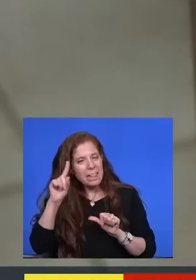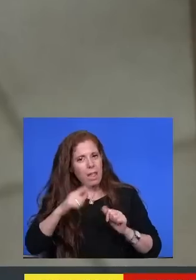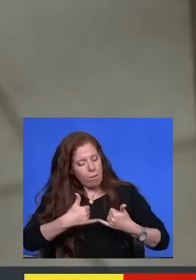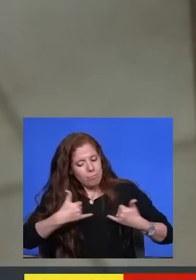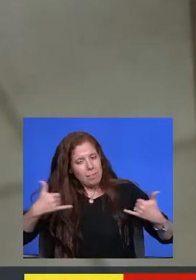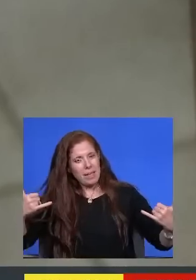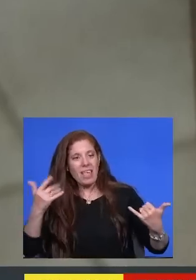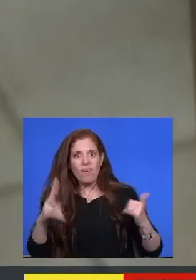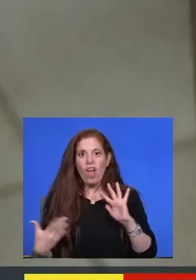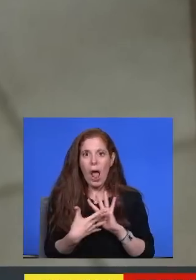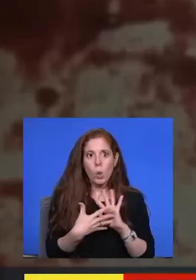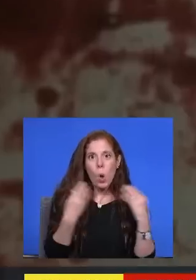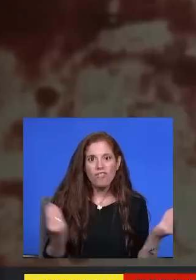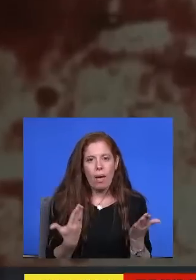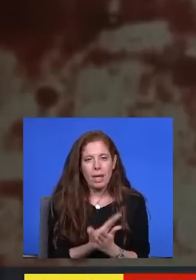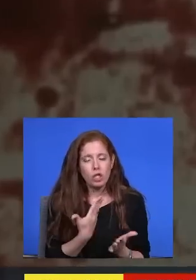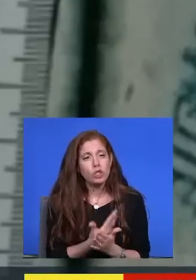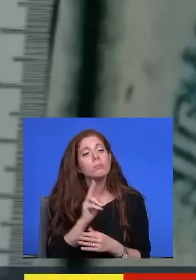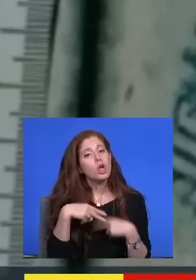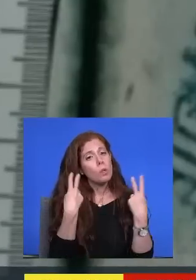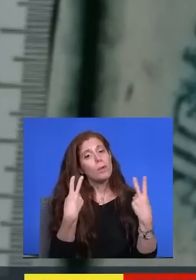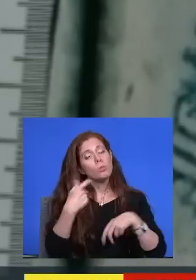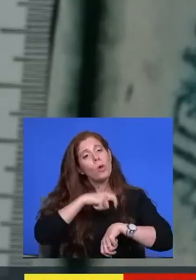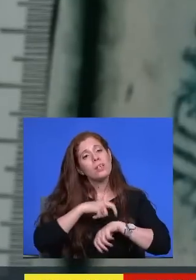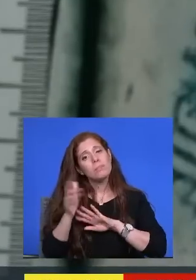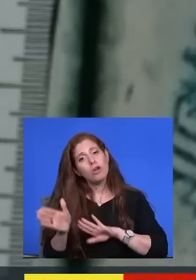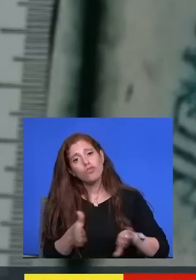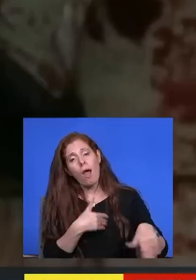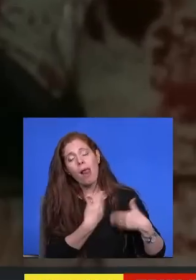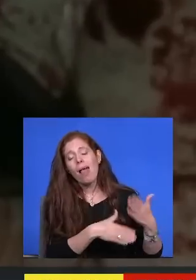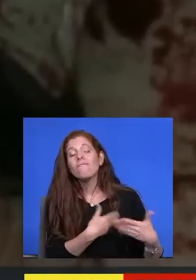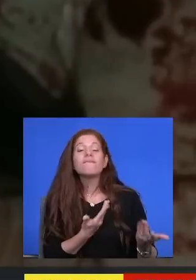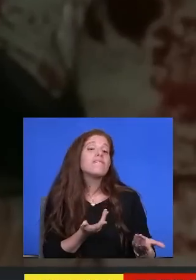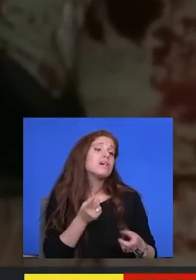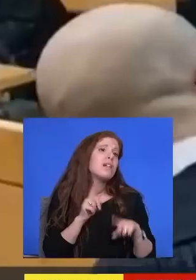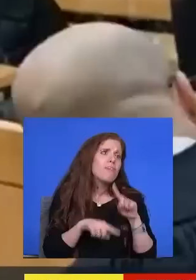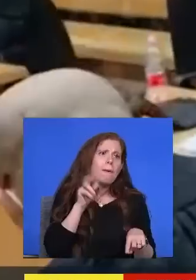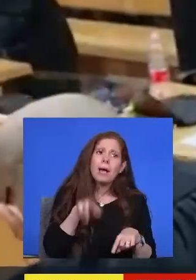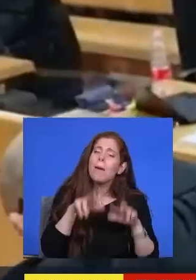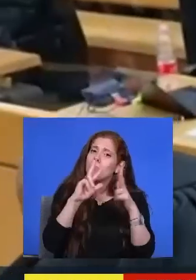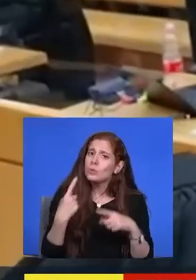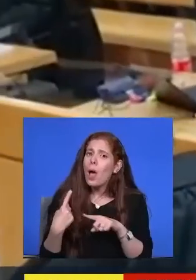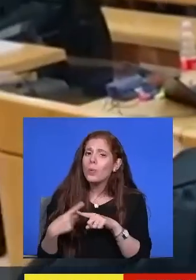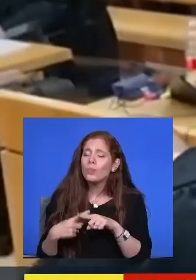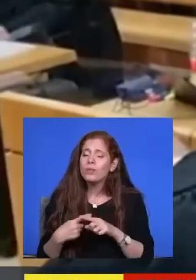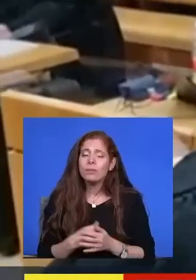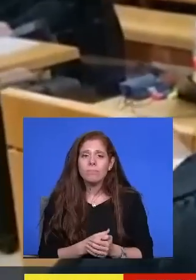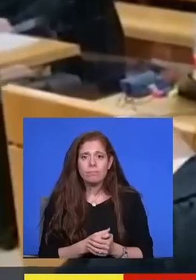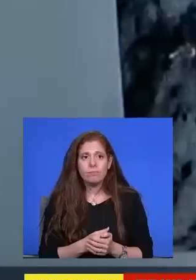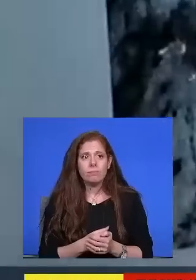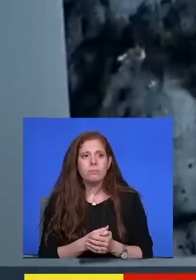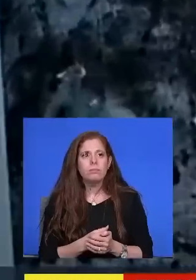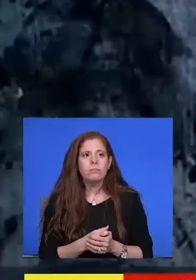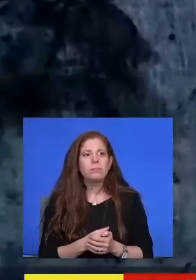נתונים, יש משמעות לזמן שחלף, לעיתים גם בצורה חיובית. המדע